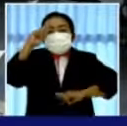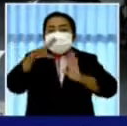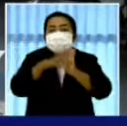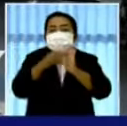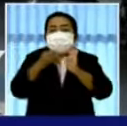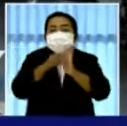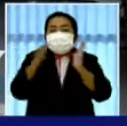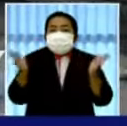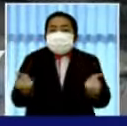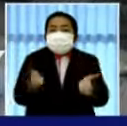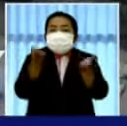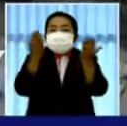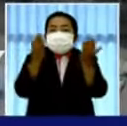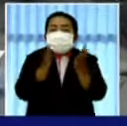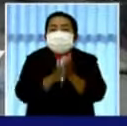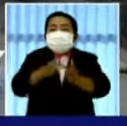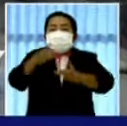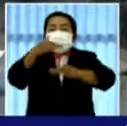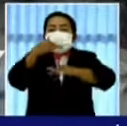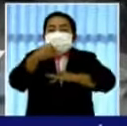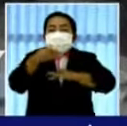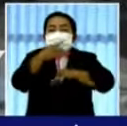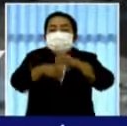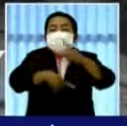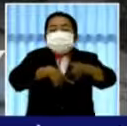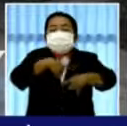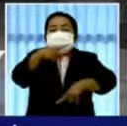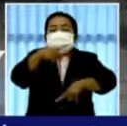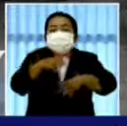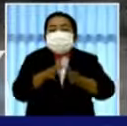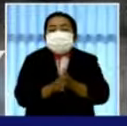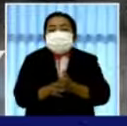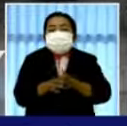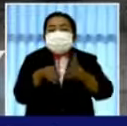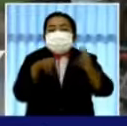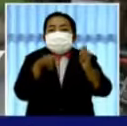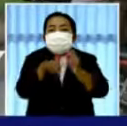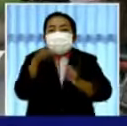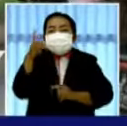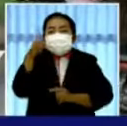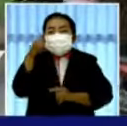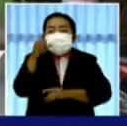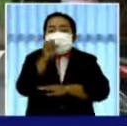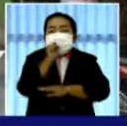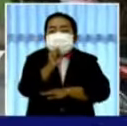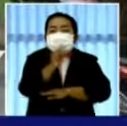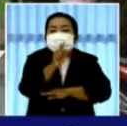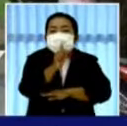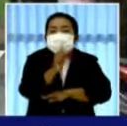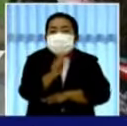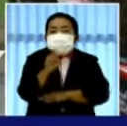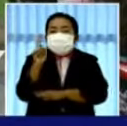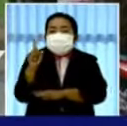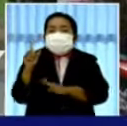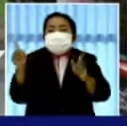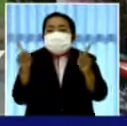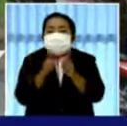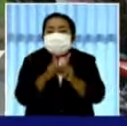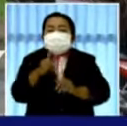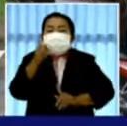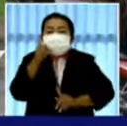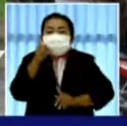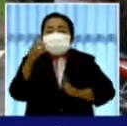ยกระดับจำกัดการออกนอกเคหะสถานในพื้นที่อำเภอแม่สอดนะครับในจะเป็นพื้นที่ที่พบผู้ป่วยเป็นส่วนใหญ่มีผู้ติดเชื้อ